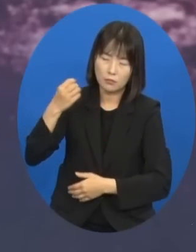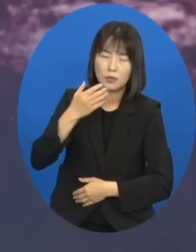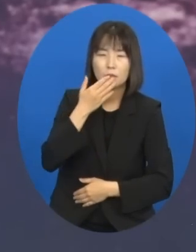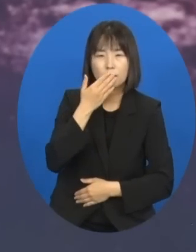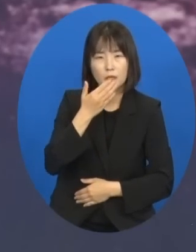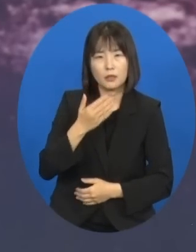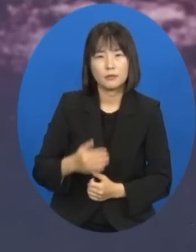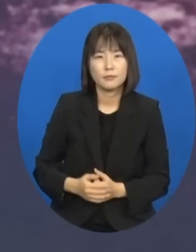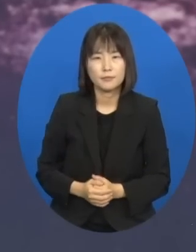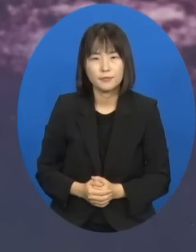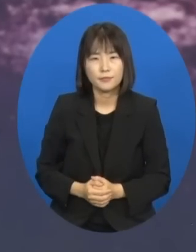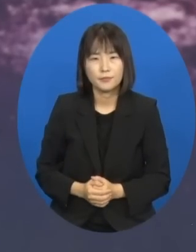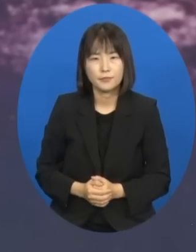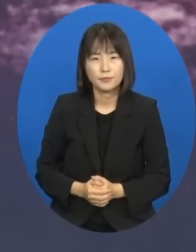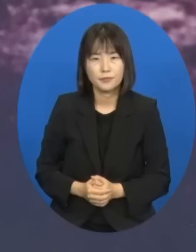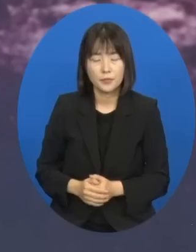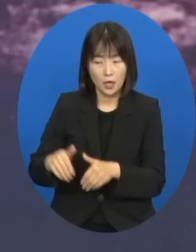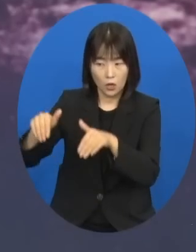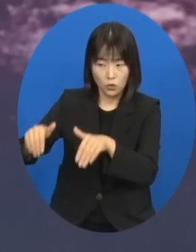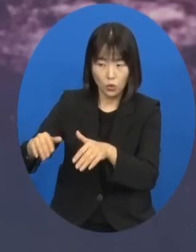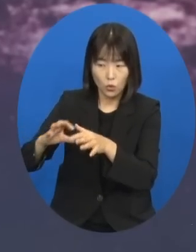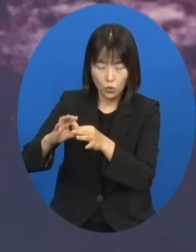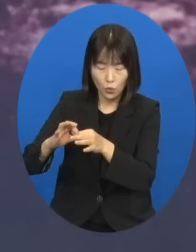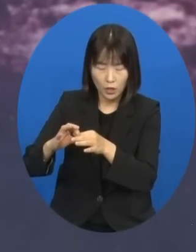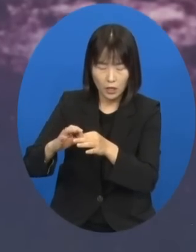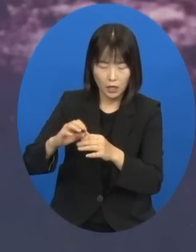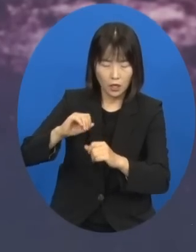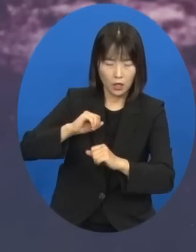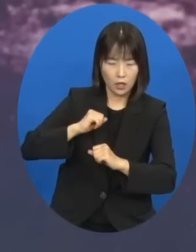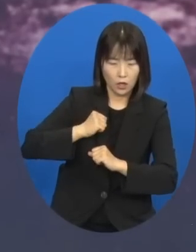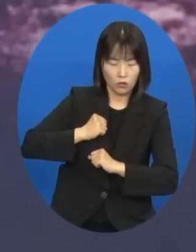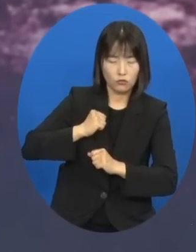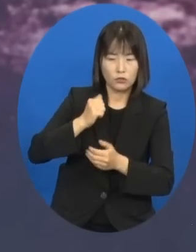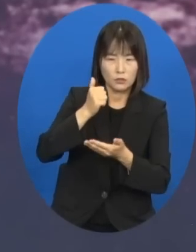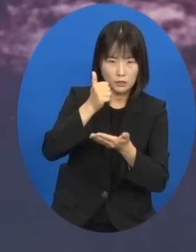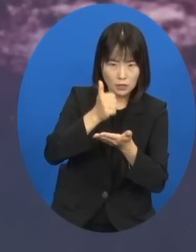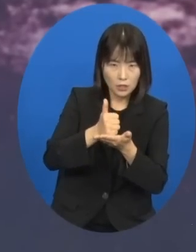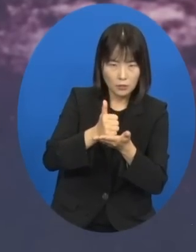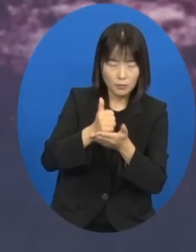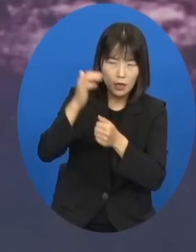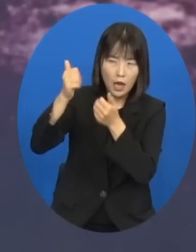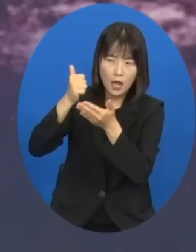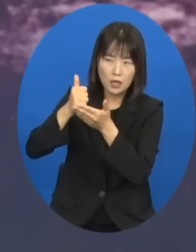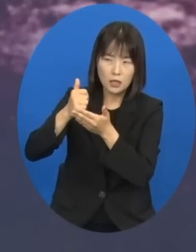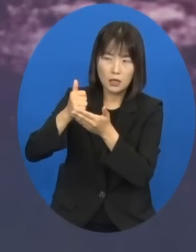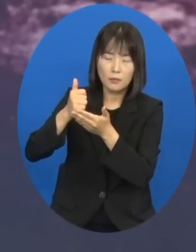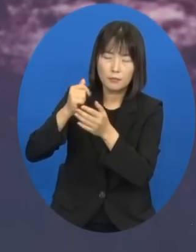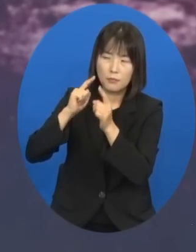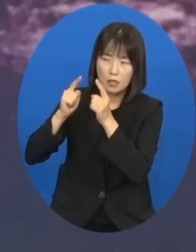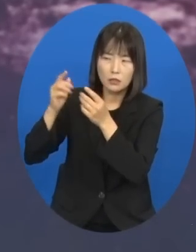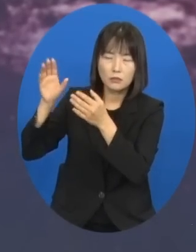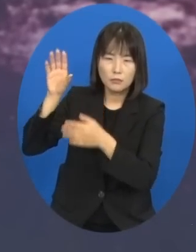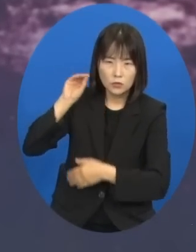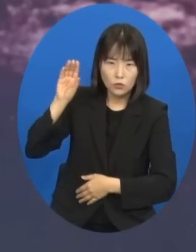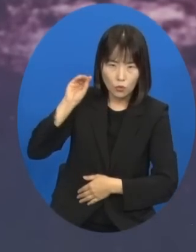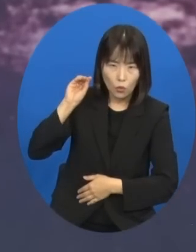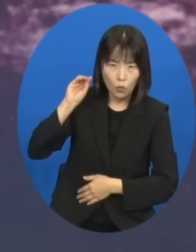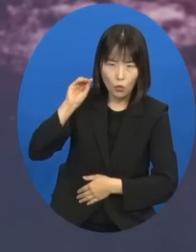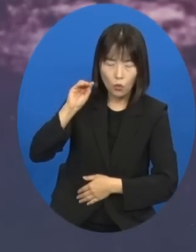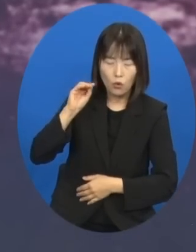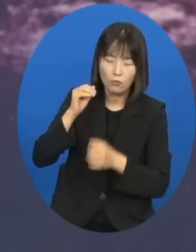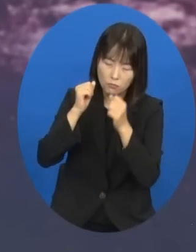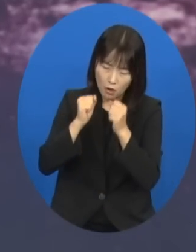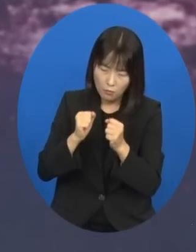그래요. 그러니까 지금 종들을 통해서 나아만은 하나님의 음성을 듣게 되고 머물러 있게 됐고 그 다음에 낫게 된